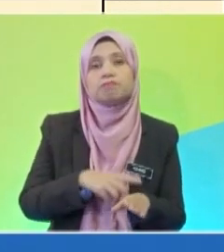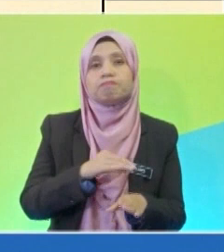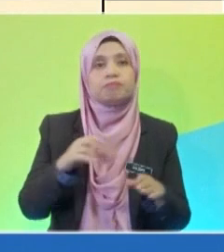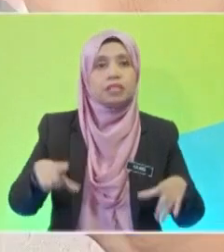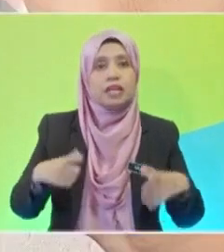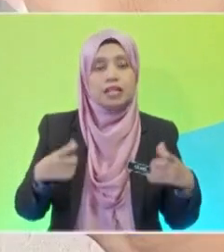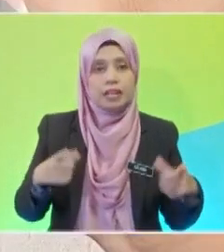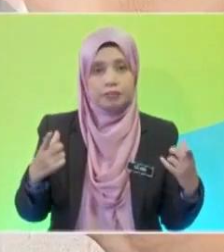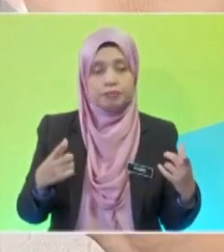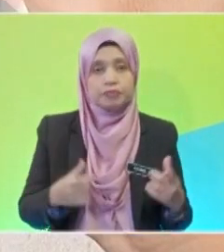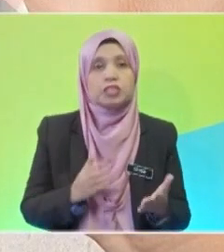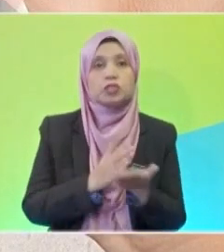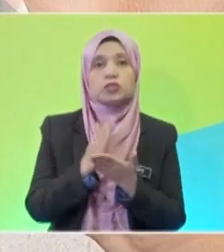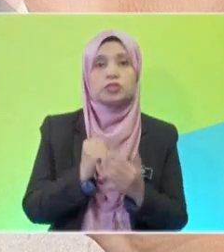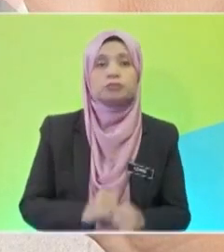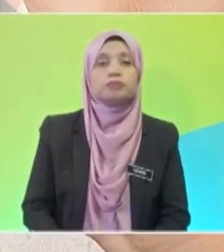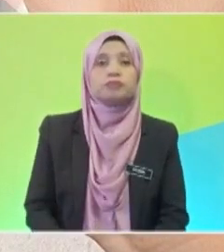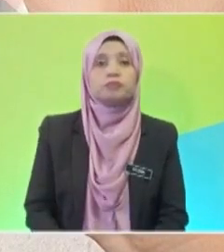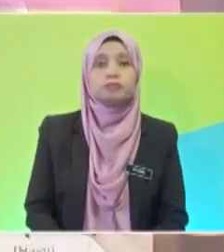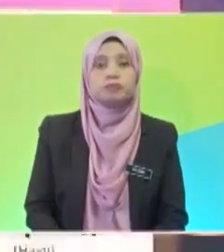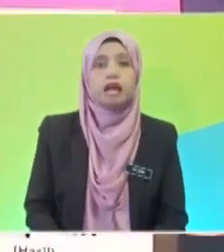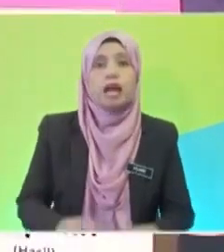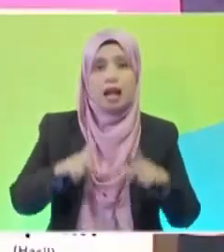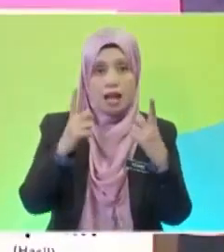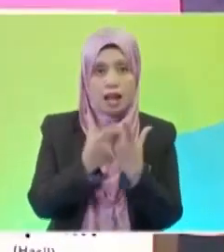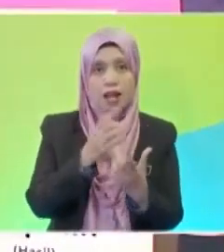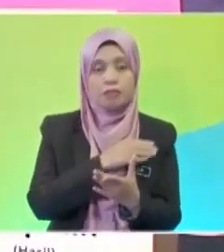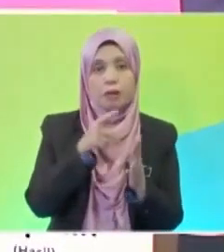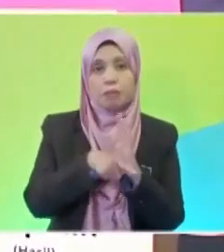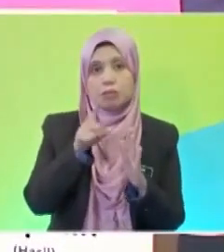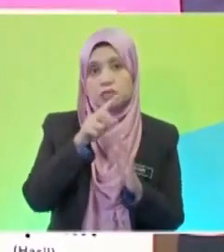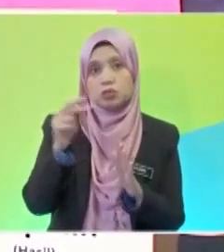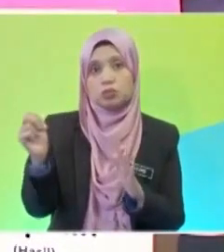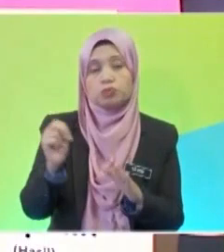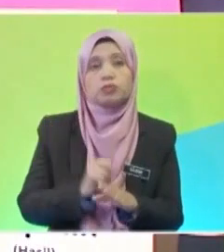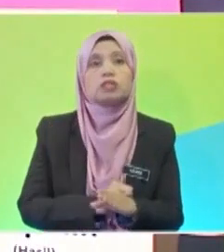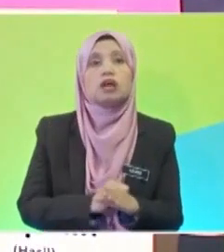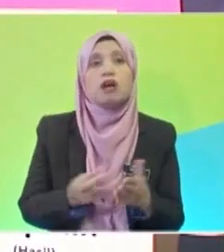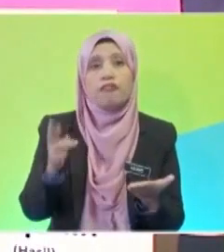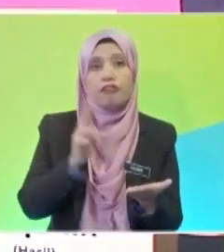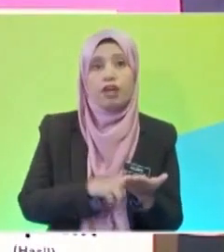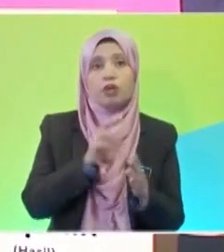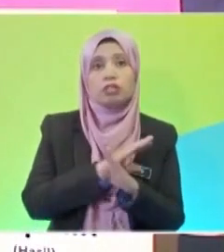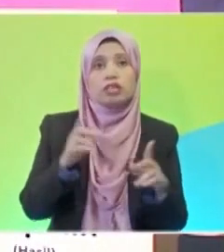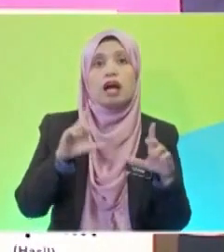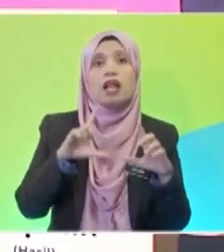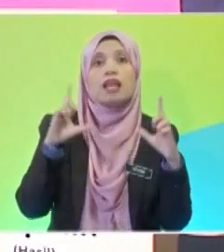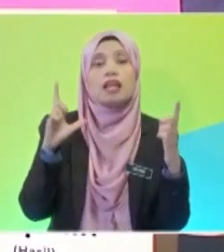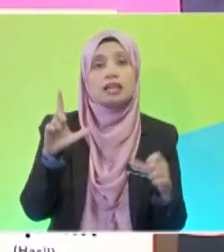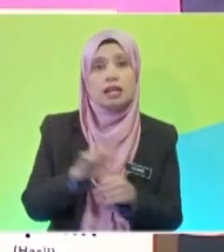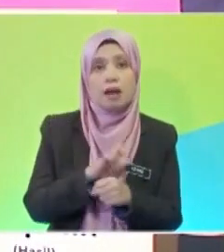Okey. Seterusnya adalah kelab dan persatuan. Sebenarnya, rekod tak lengkap dan kelab persatuan ini,